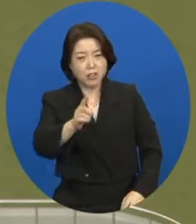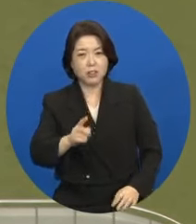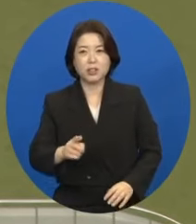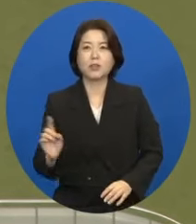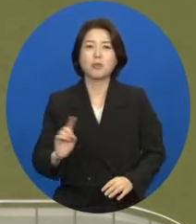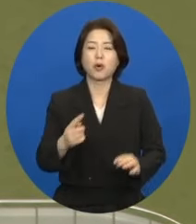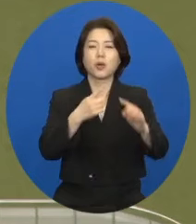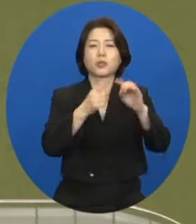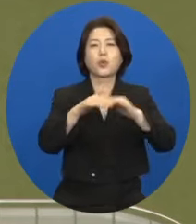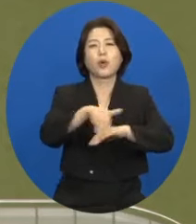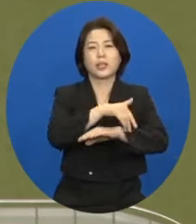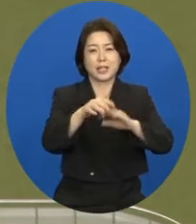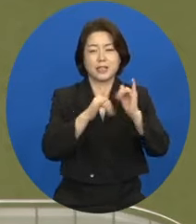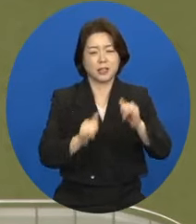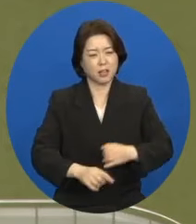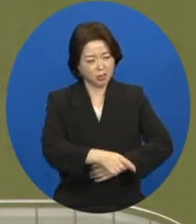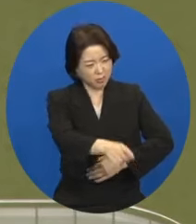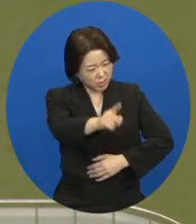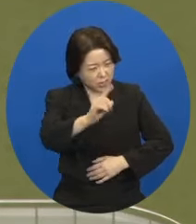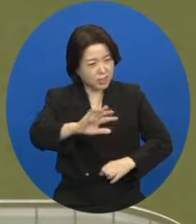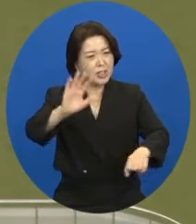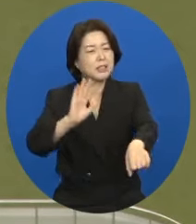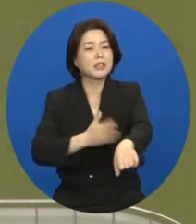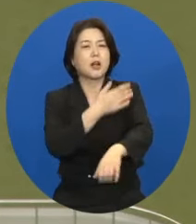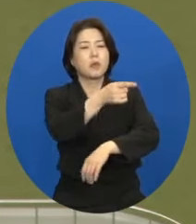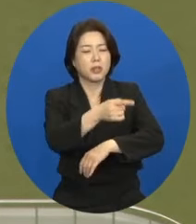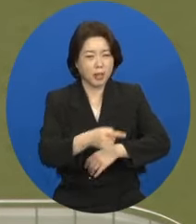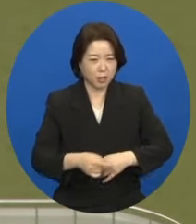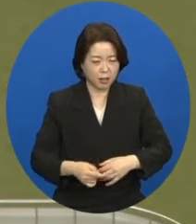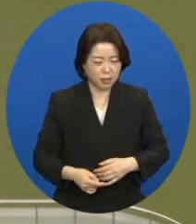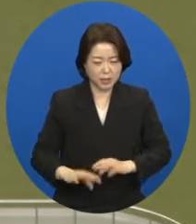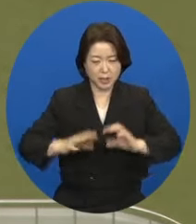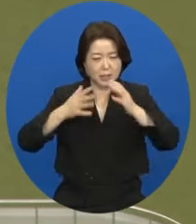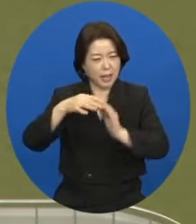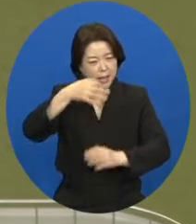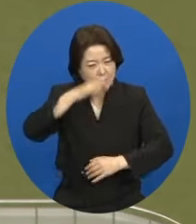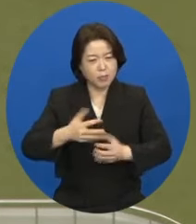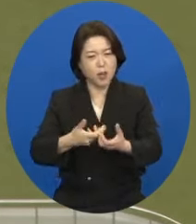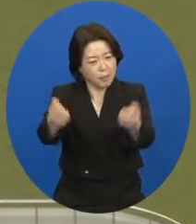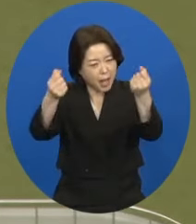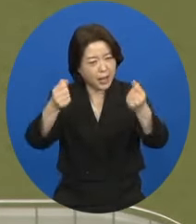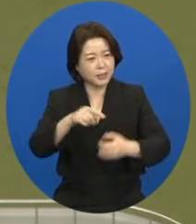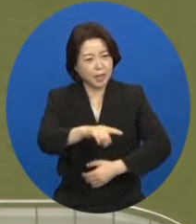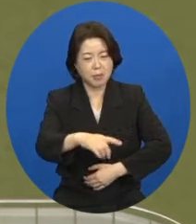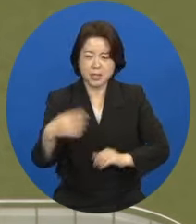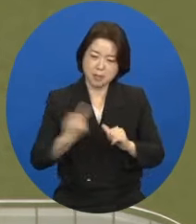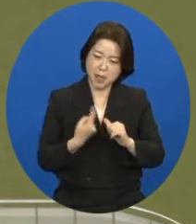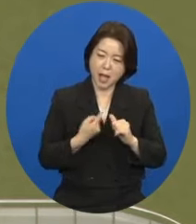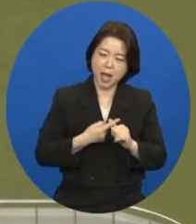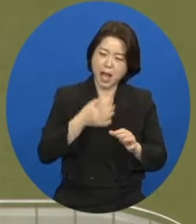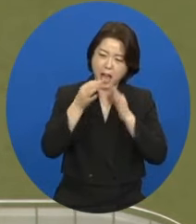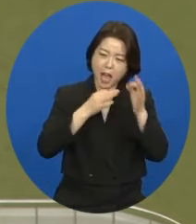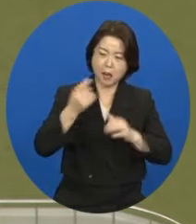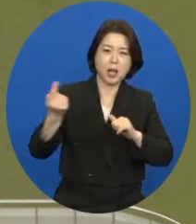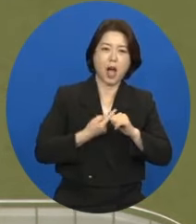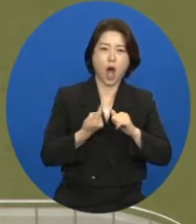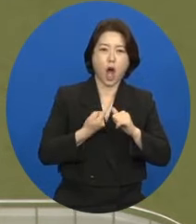이제 교회 다니는 사람들 말하죠. 너희들이 잘, 너희들 때문에 이 나라가 힘들고 분열되었어. 말하면 소리를 치면서 욕을